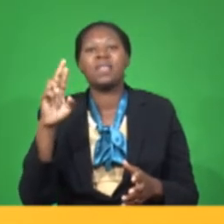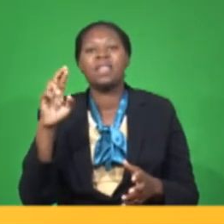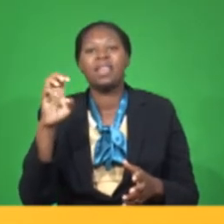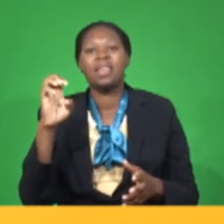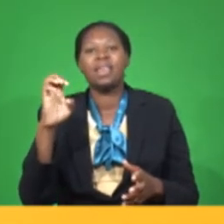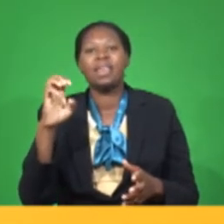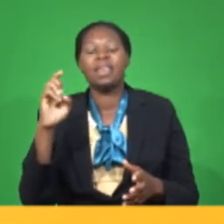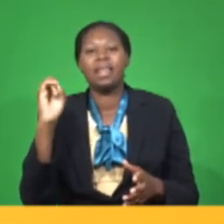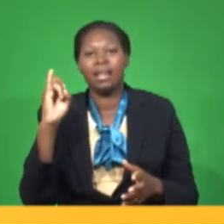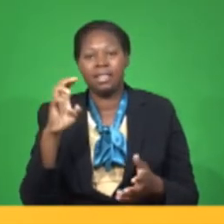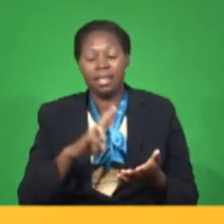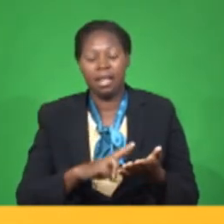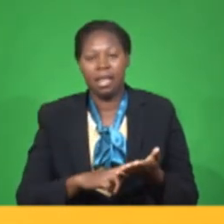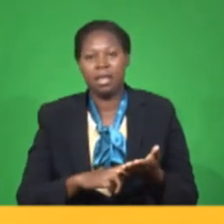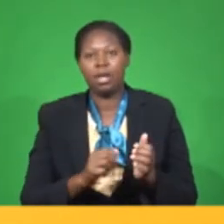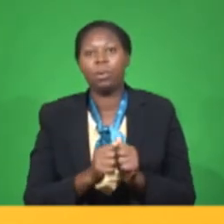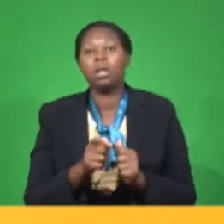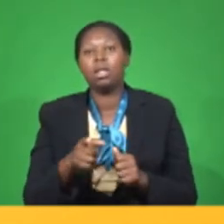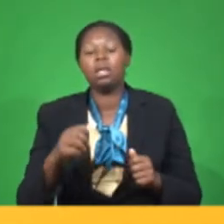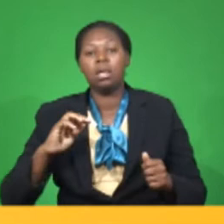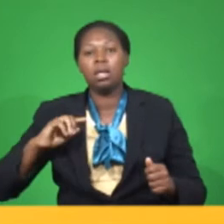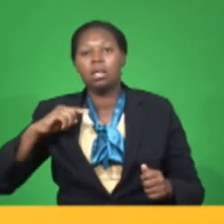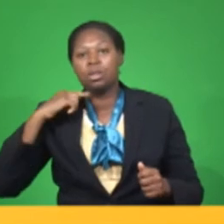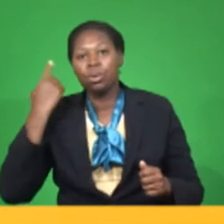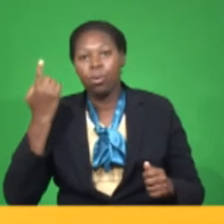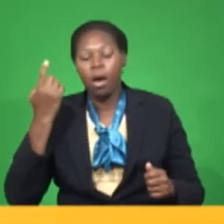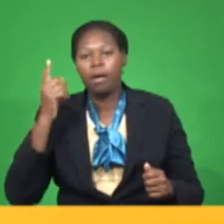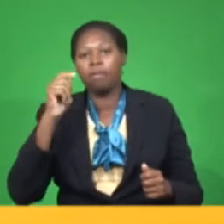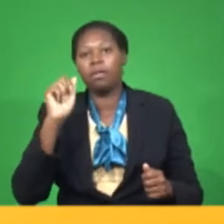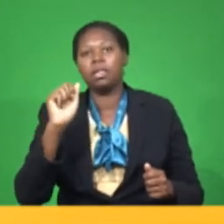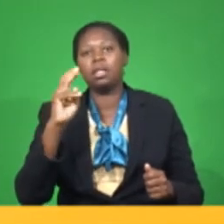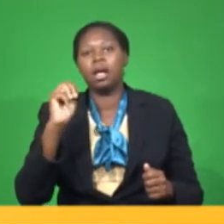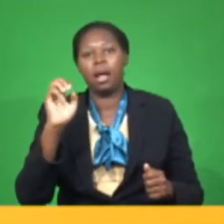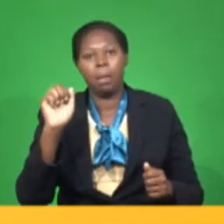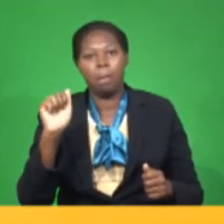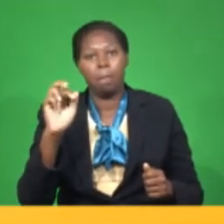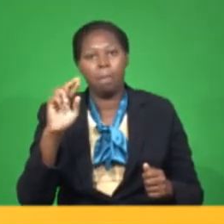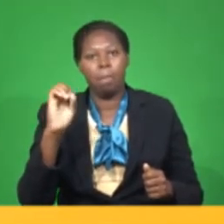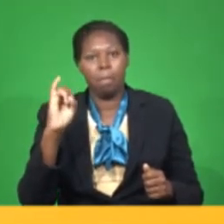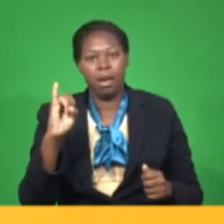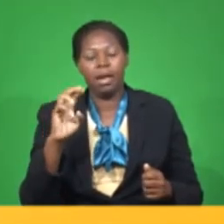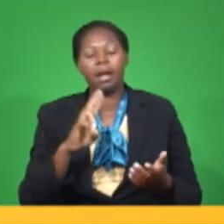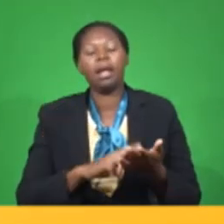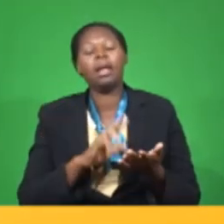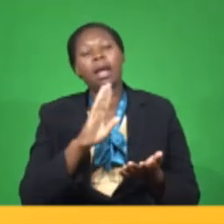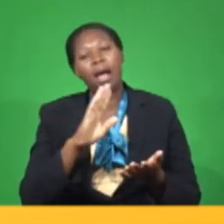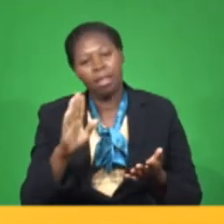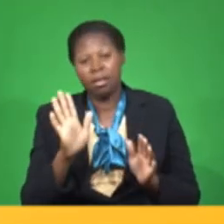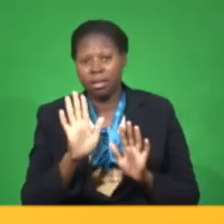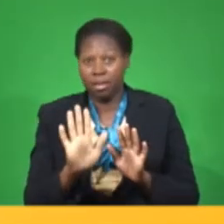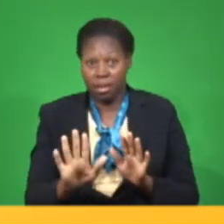akabereka Esromu. Esromu akabereka Aramu. Verse 16. Right. Jakobha akabereka